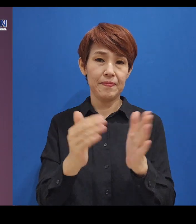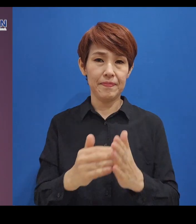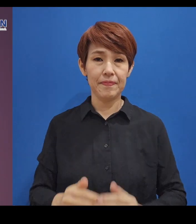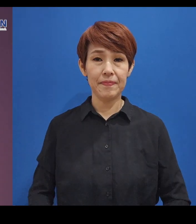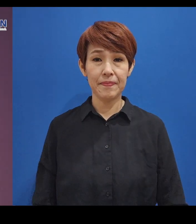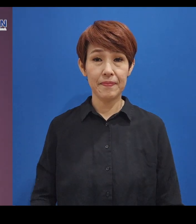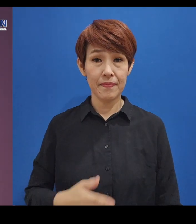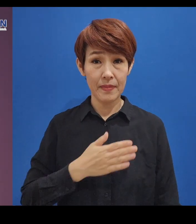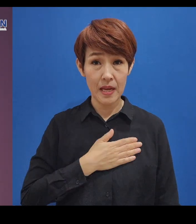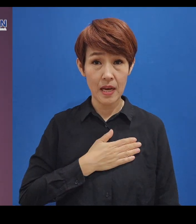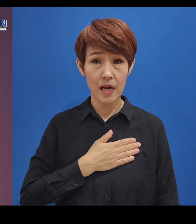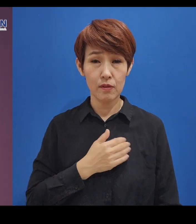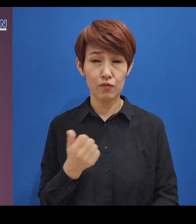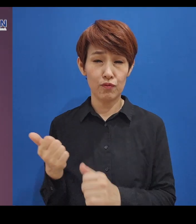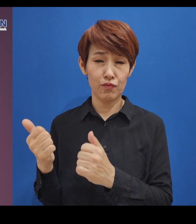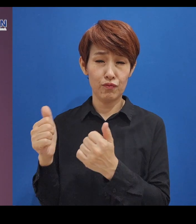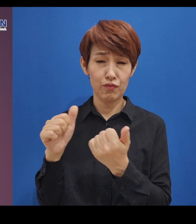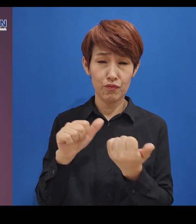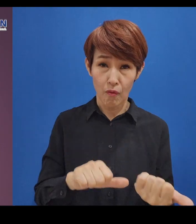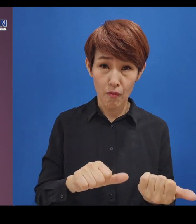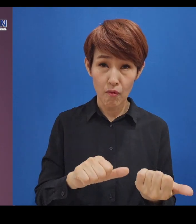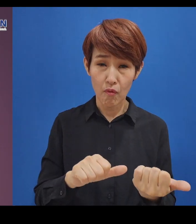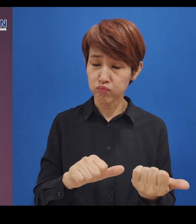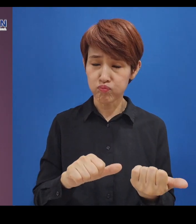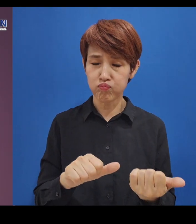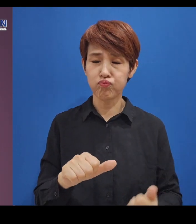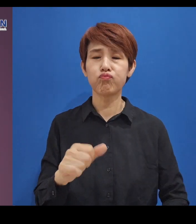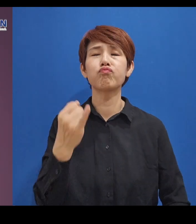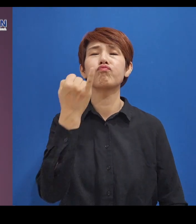내가 죽어서라도 마땅히